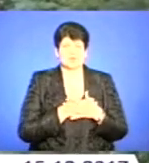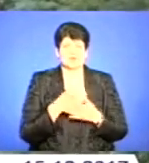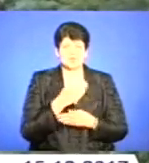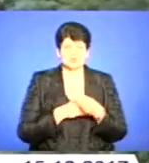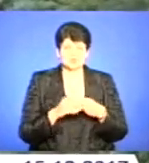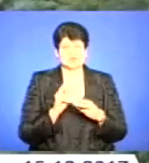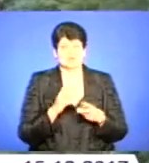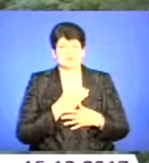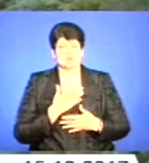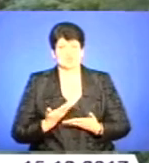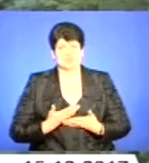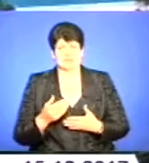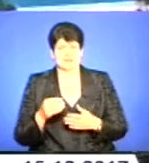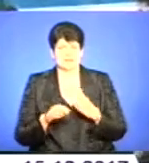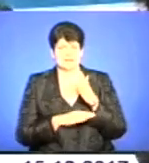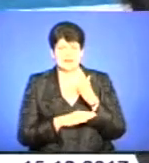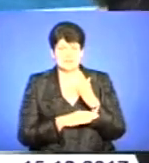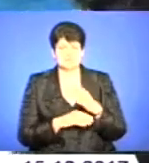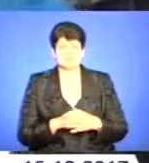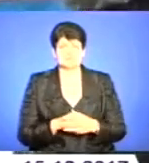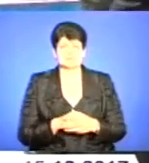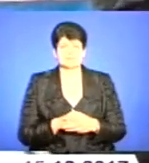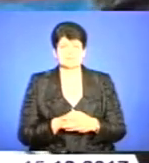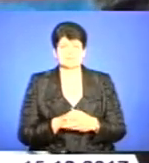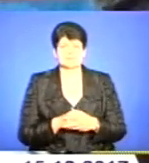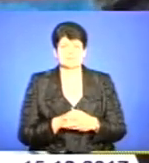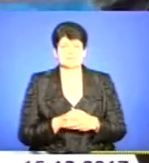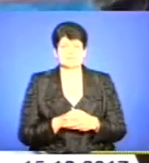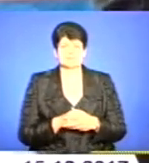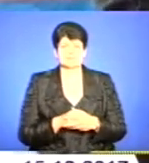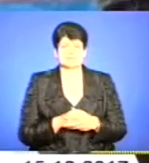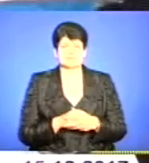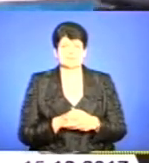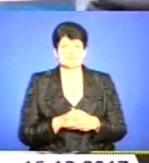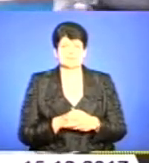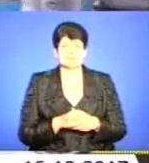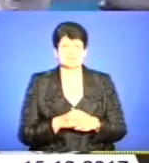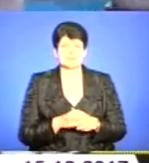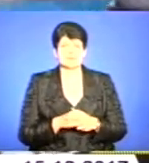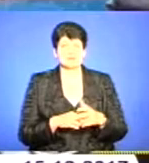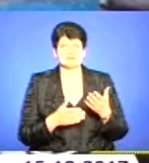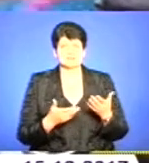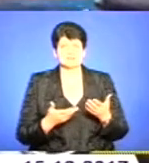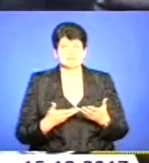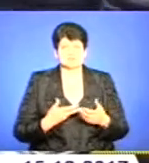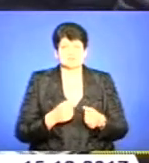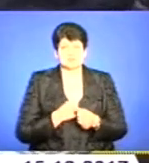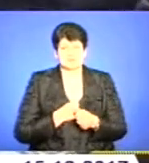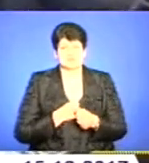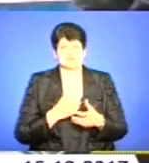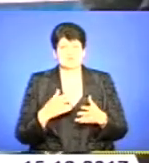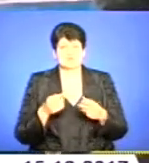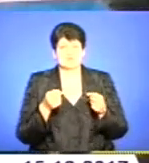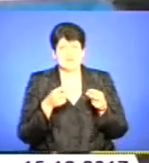і живих дерев. Від живої потім її приймати, шкода викидати просто. Я за те, щоб не вирубували